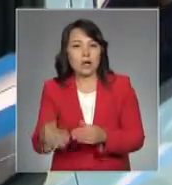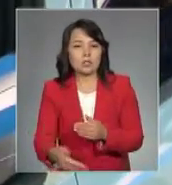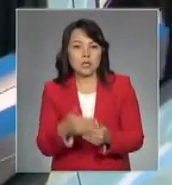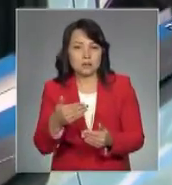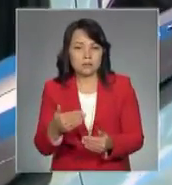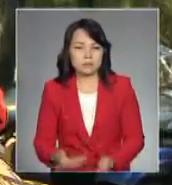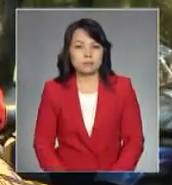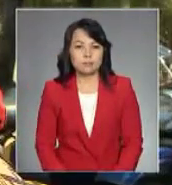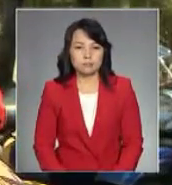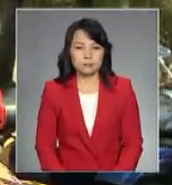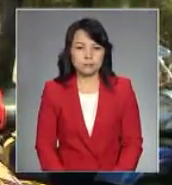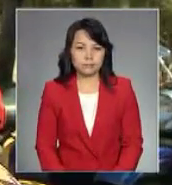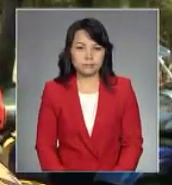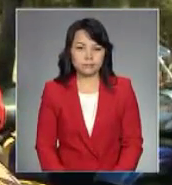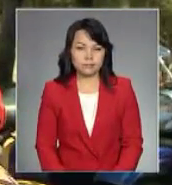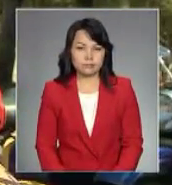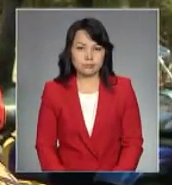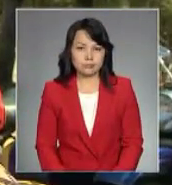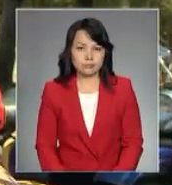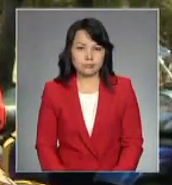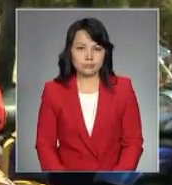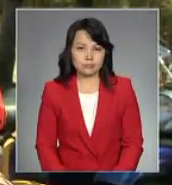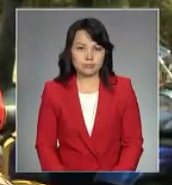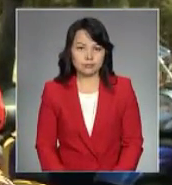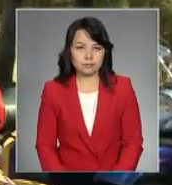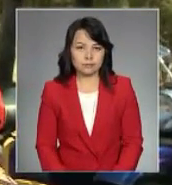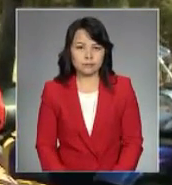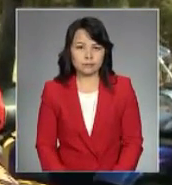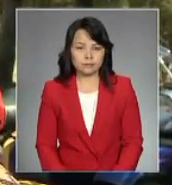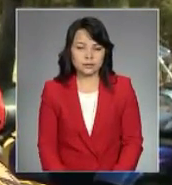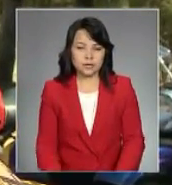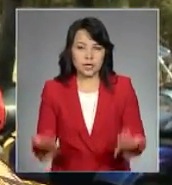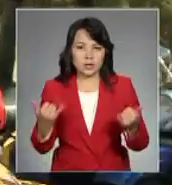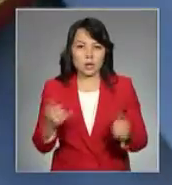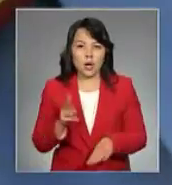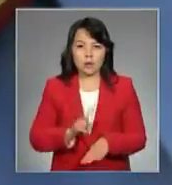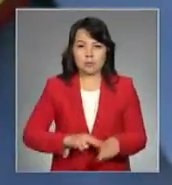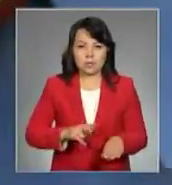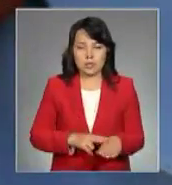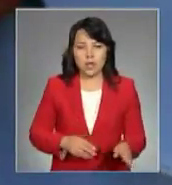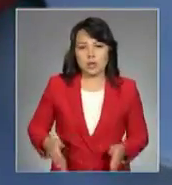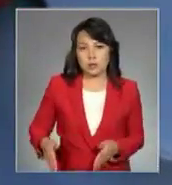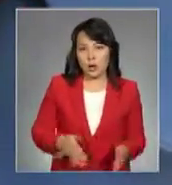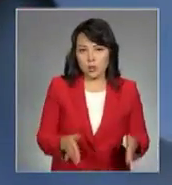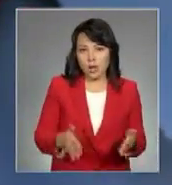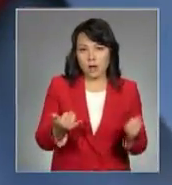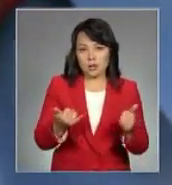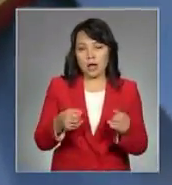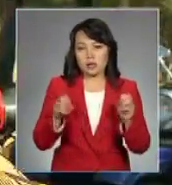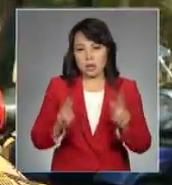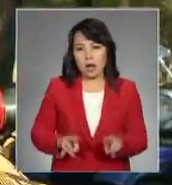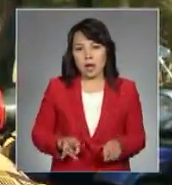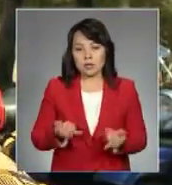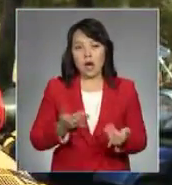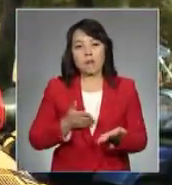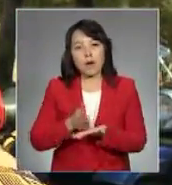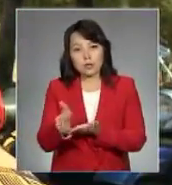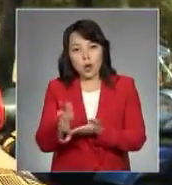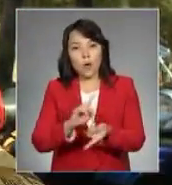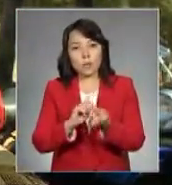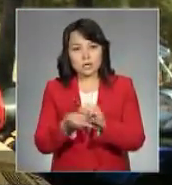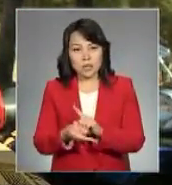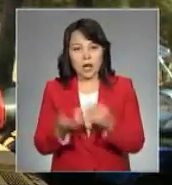асады. Жол патрульдік полиция кезекші жасақтарының орналасуы мен маршруттары өзгертіліп,